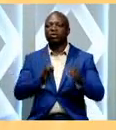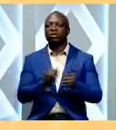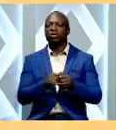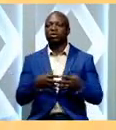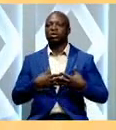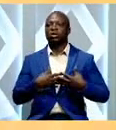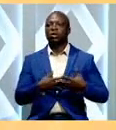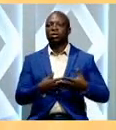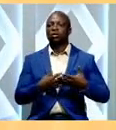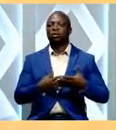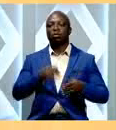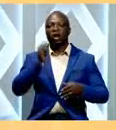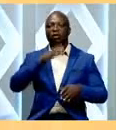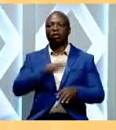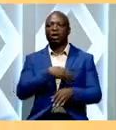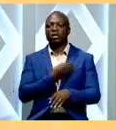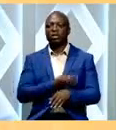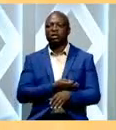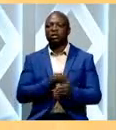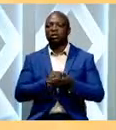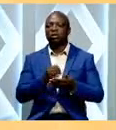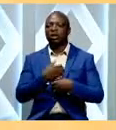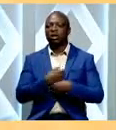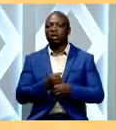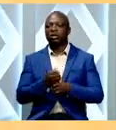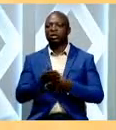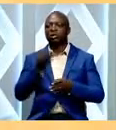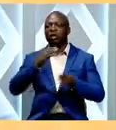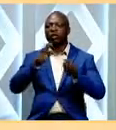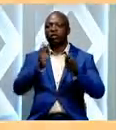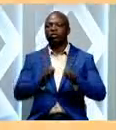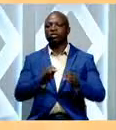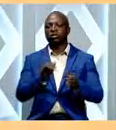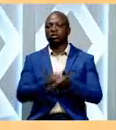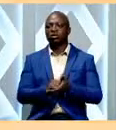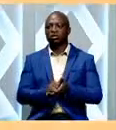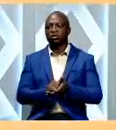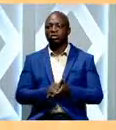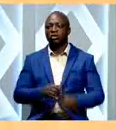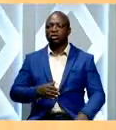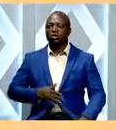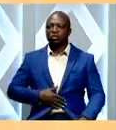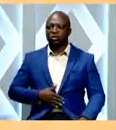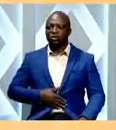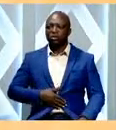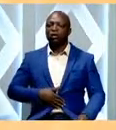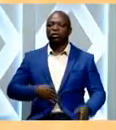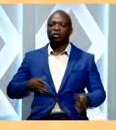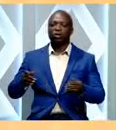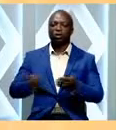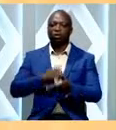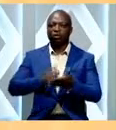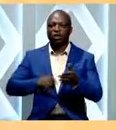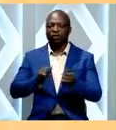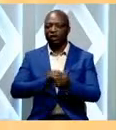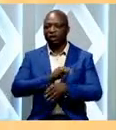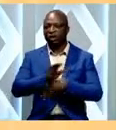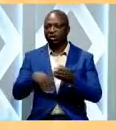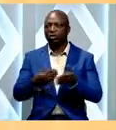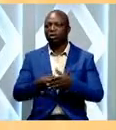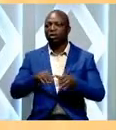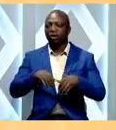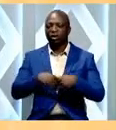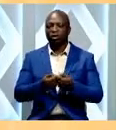la femme enceinte, ça peut créer des malformations du fœtus. Nous voulons définir avec tous les acteurs quel est le modèle